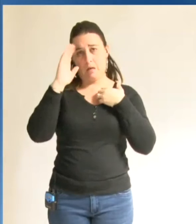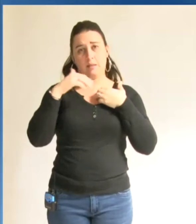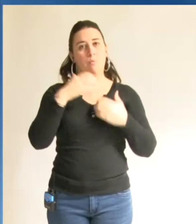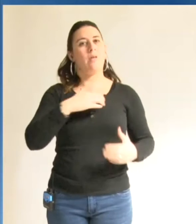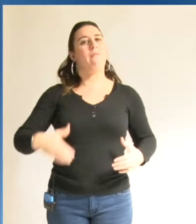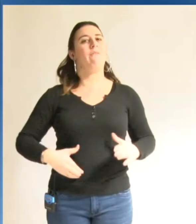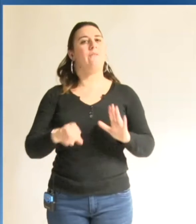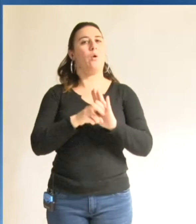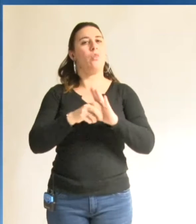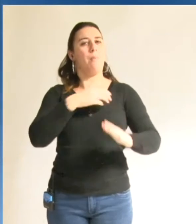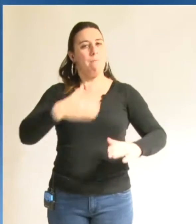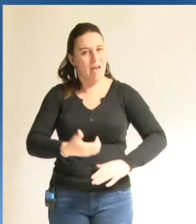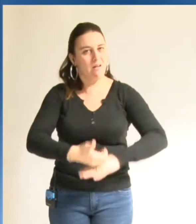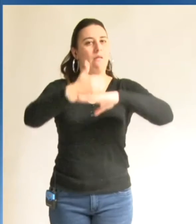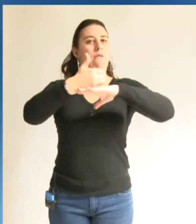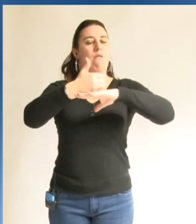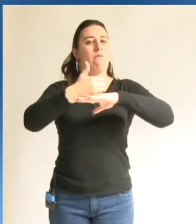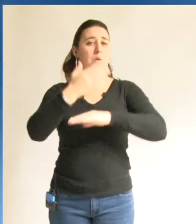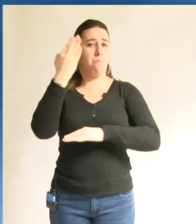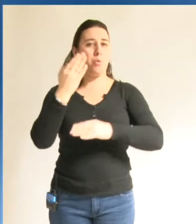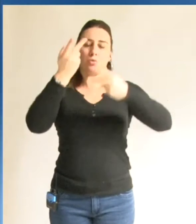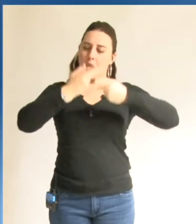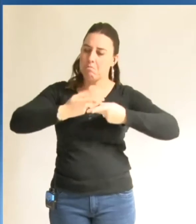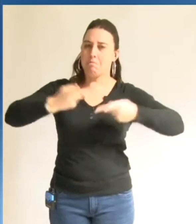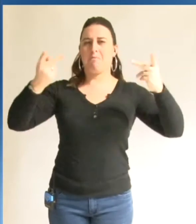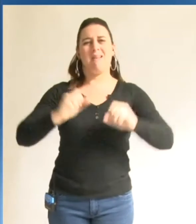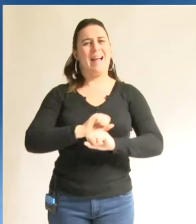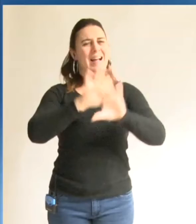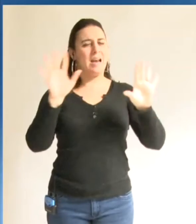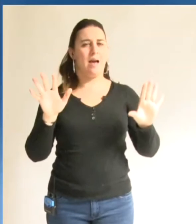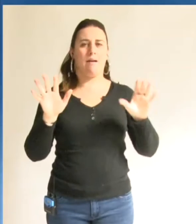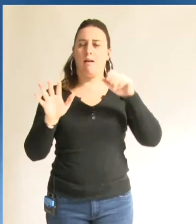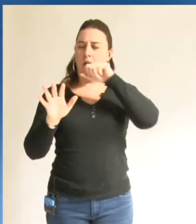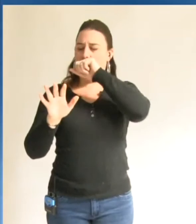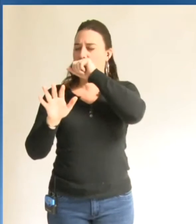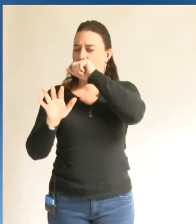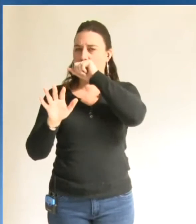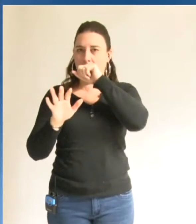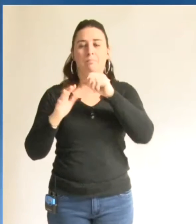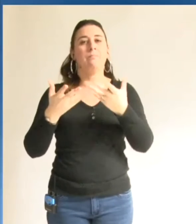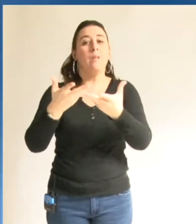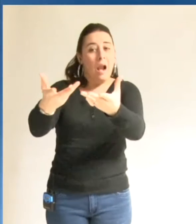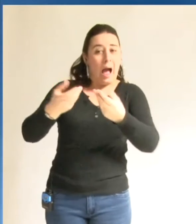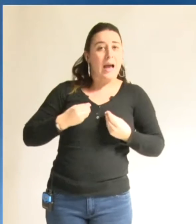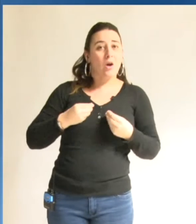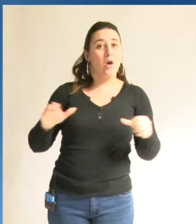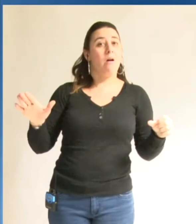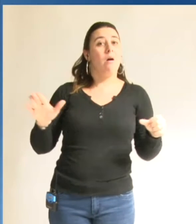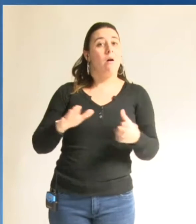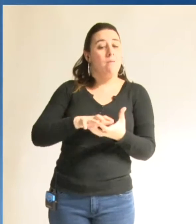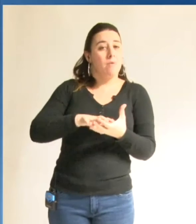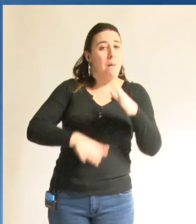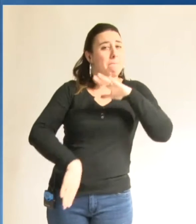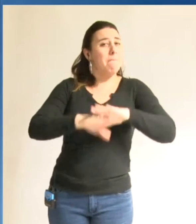ville comme Grenoble, on doit dire très clairement quelles sont les capacités d'accueil de la ville, quelles sont les